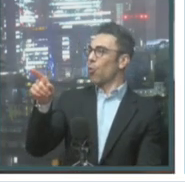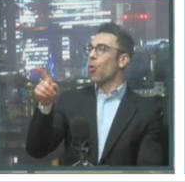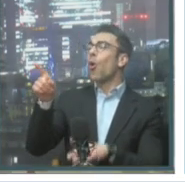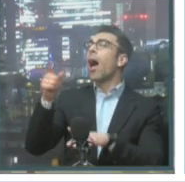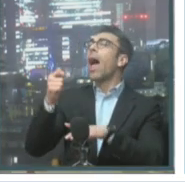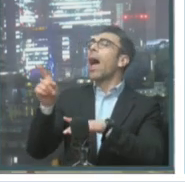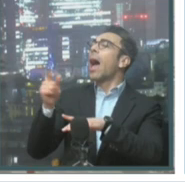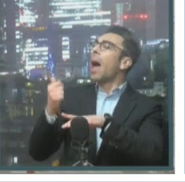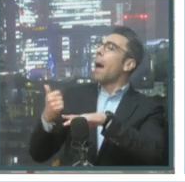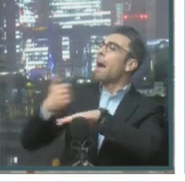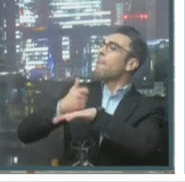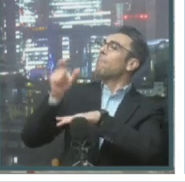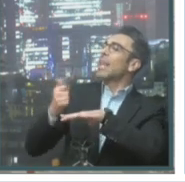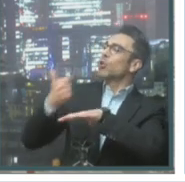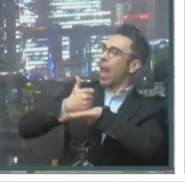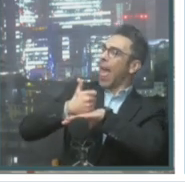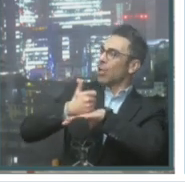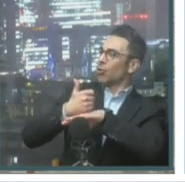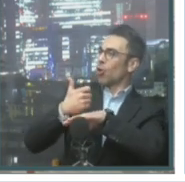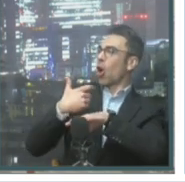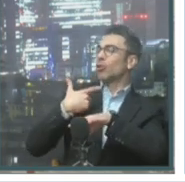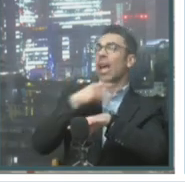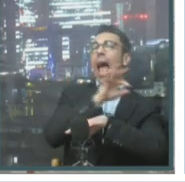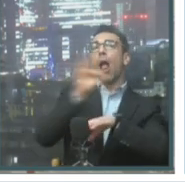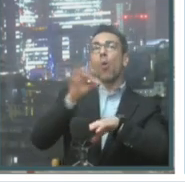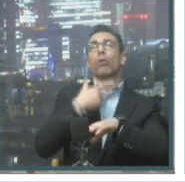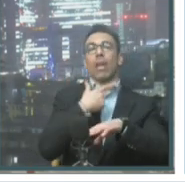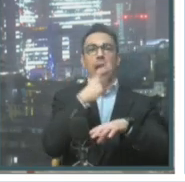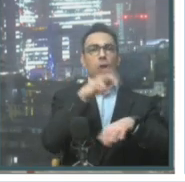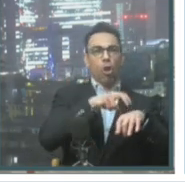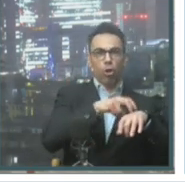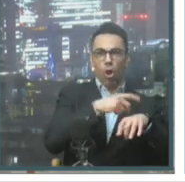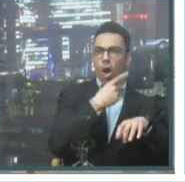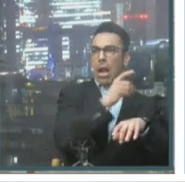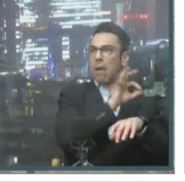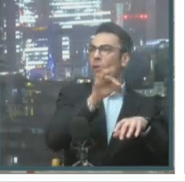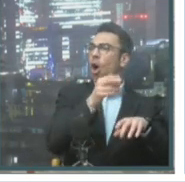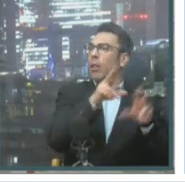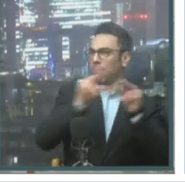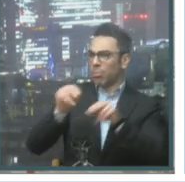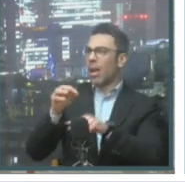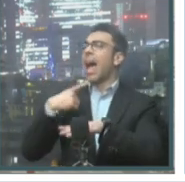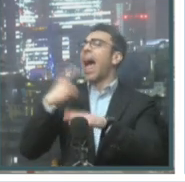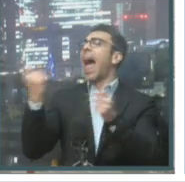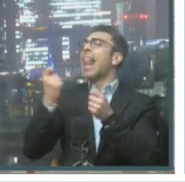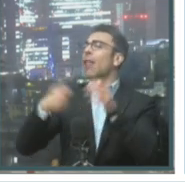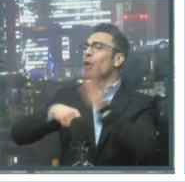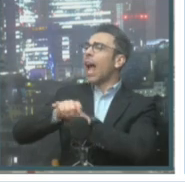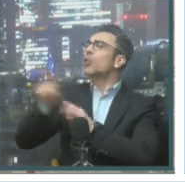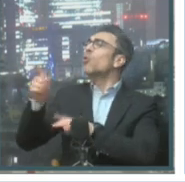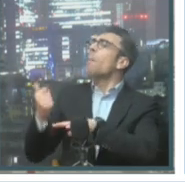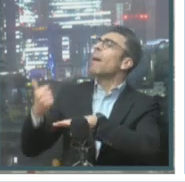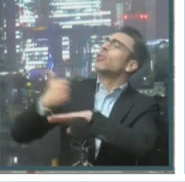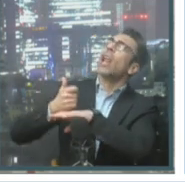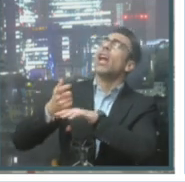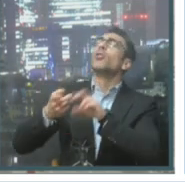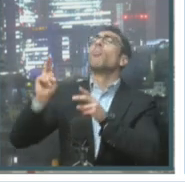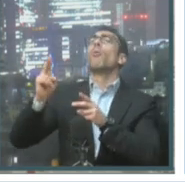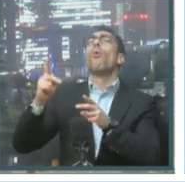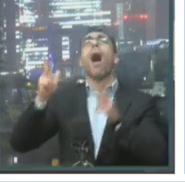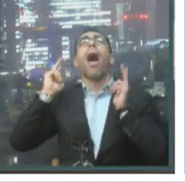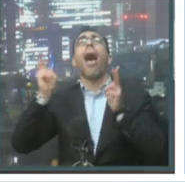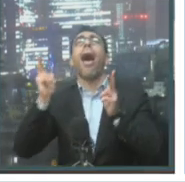diverte di più fare invece perché so che sono i passaggi anche ricorrente di tanto ma cento toro misto c'è l'allenatore di calcio qual è il personaggio di the diverte di più